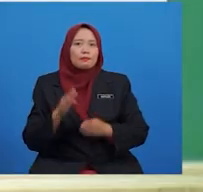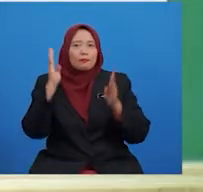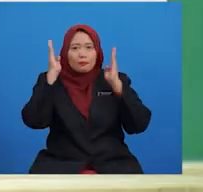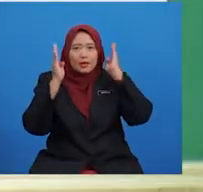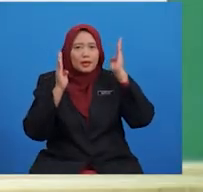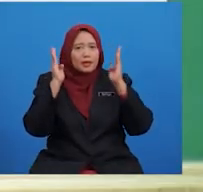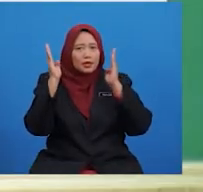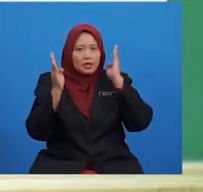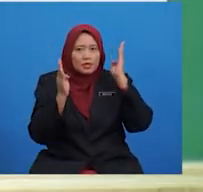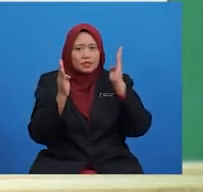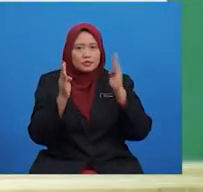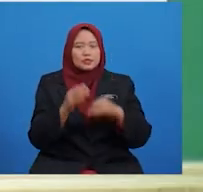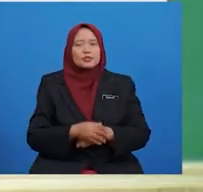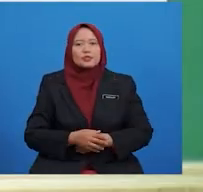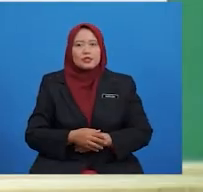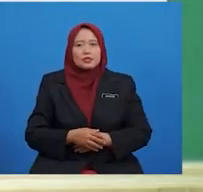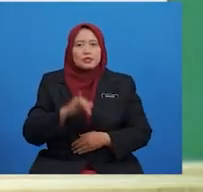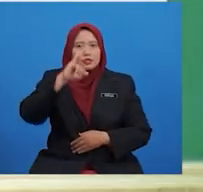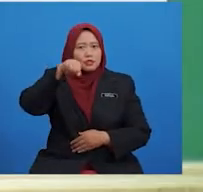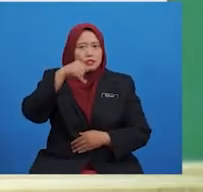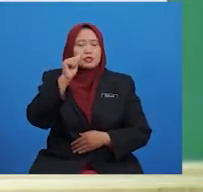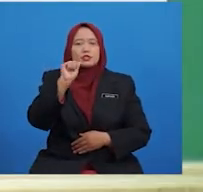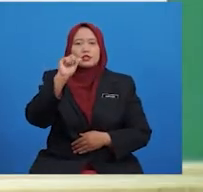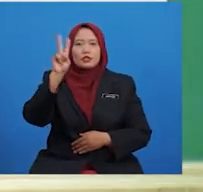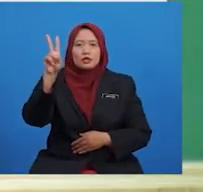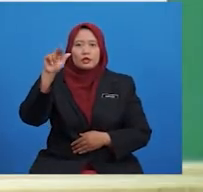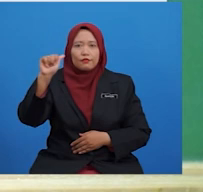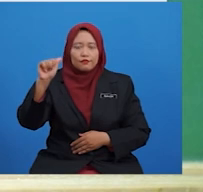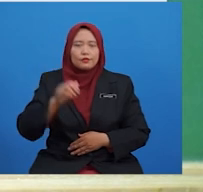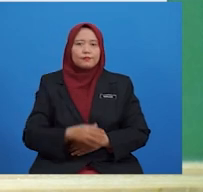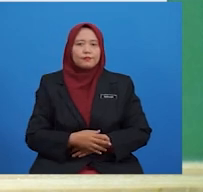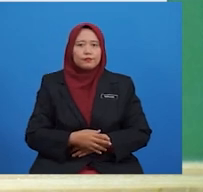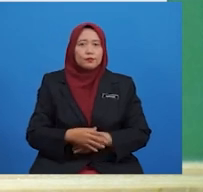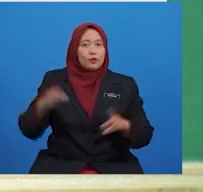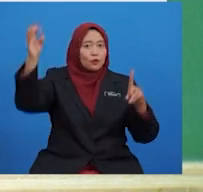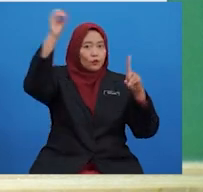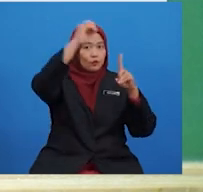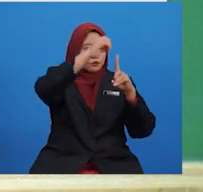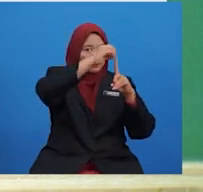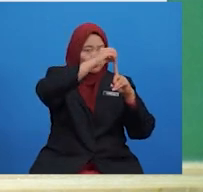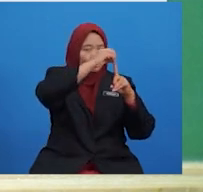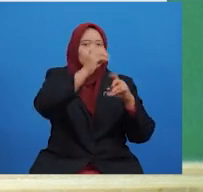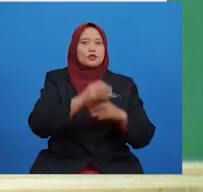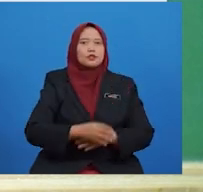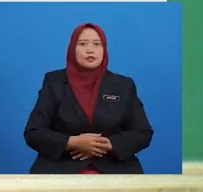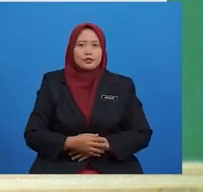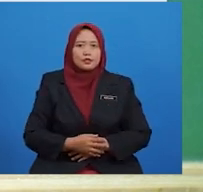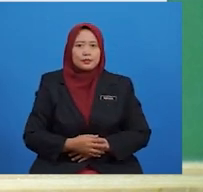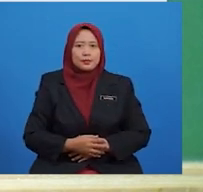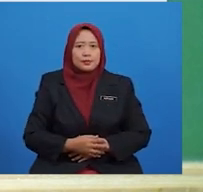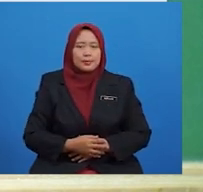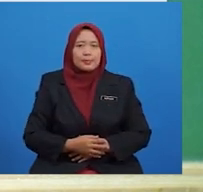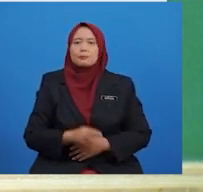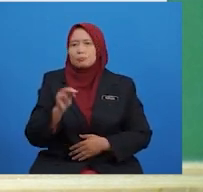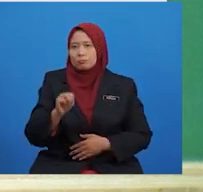objektif pembelajaran yang perlu dicapai pada hari ini. Pada akhir sesi pembelajaran ini, murid-murid